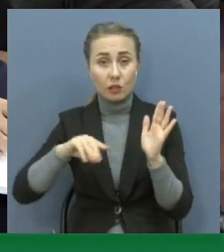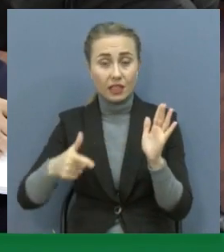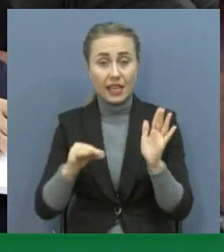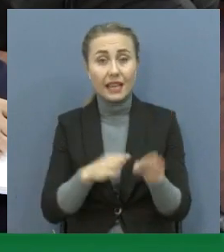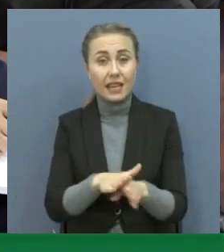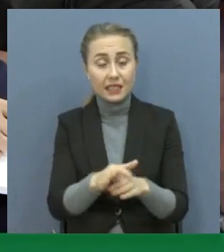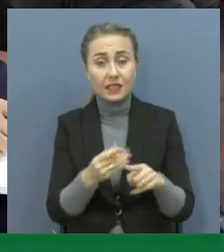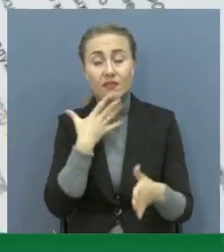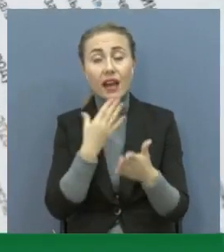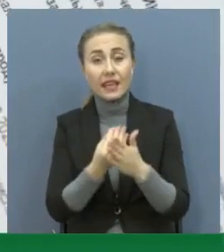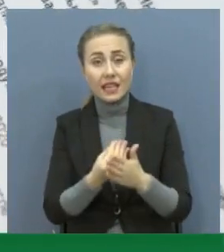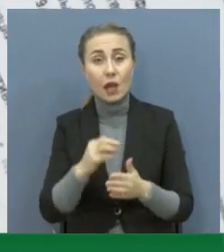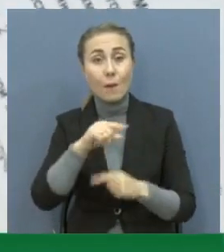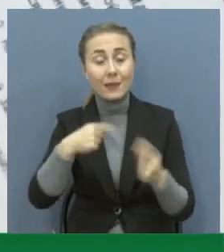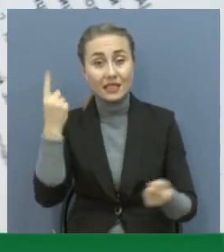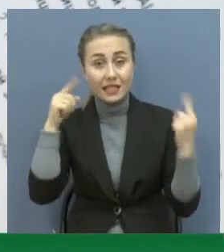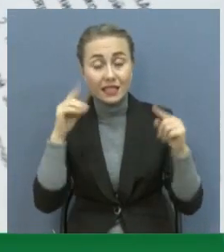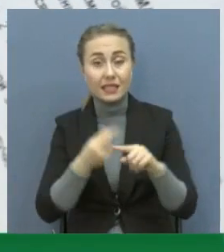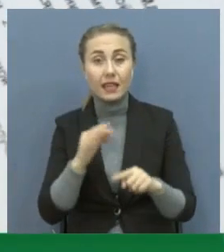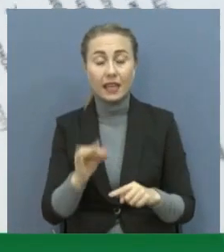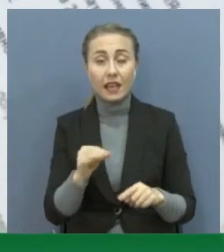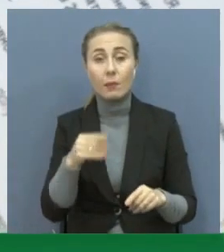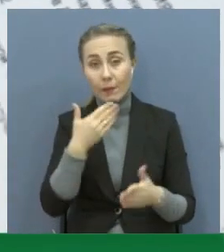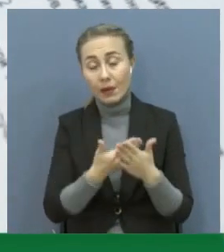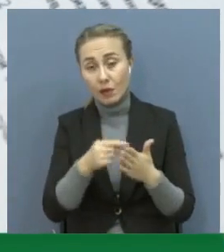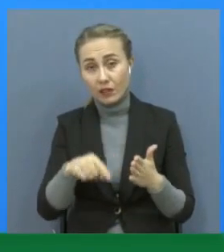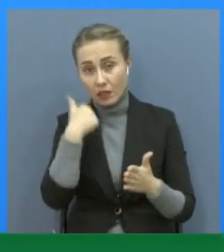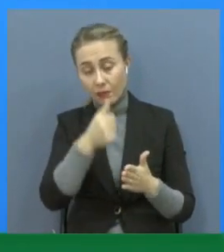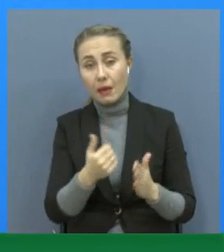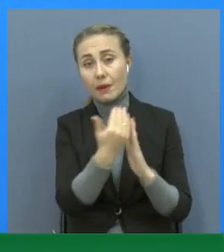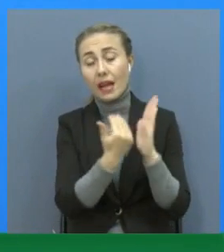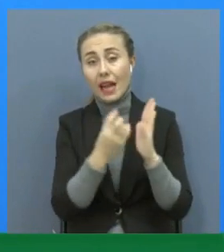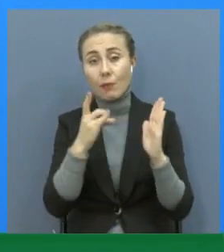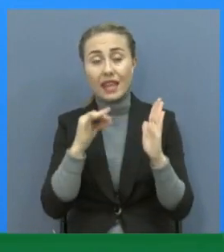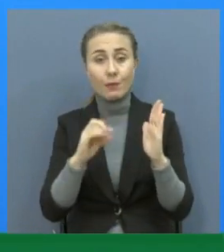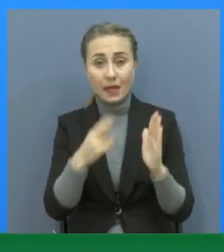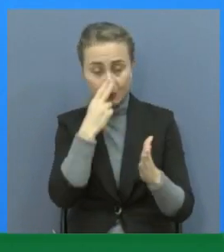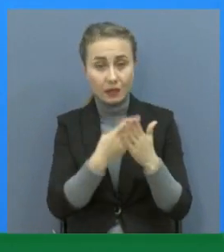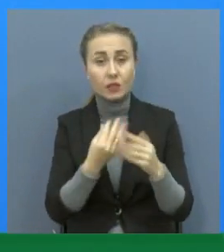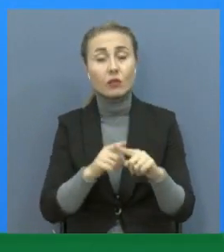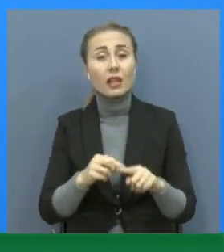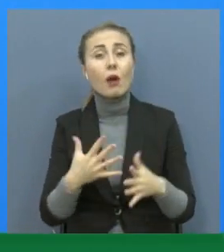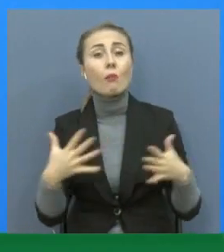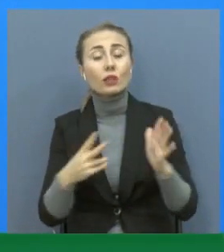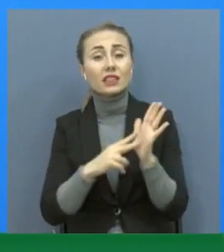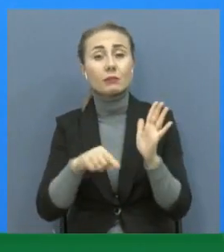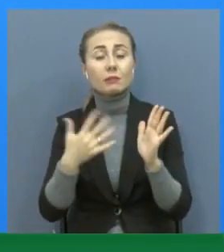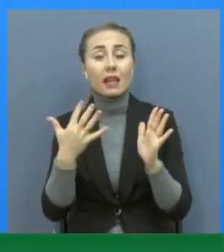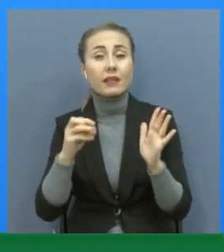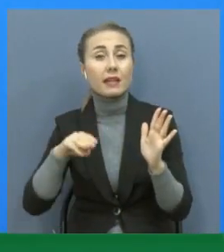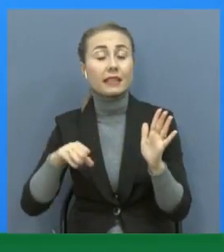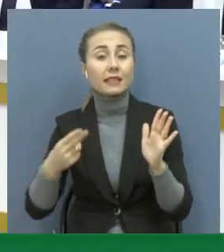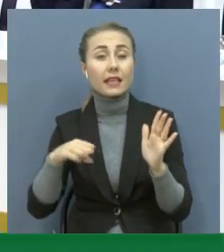на реализацию своих бизнес-идей. К примеру, в этом году на программу «Инбек» предусмотрено более 7,5 миллиардов